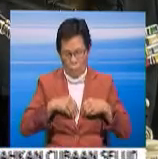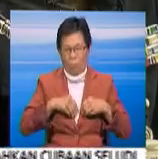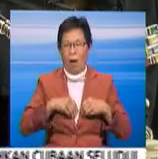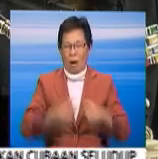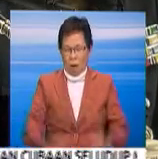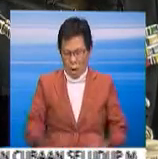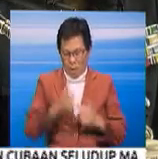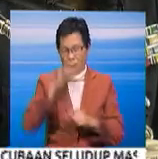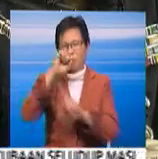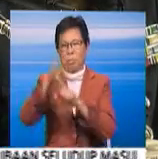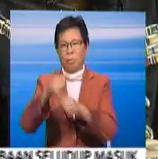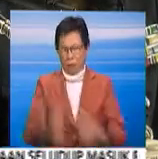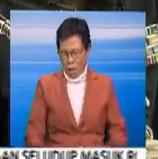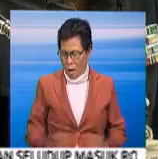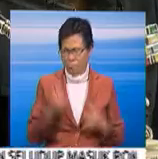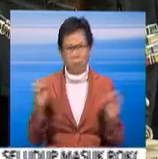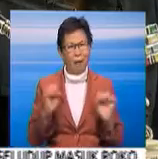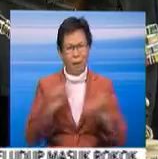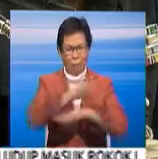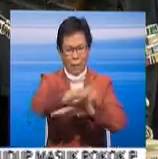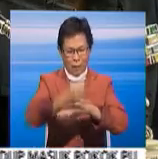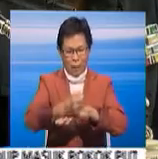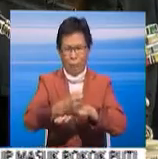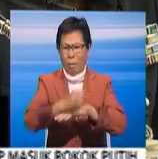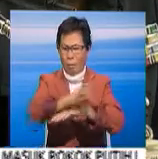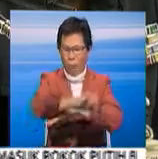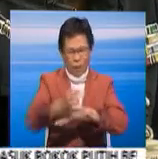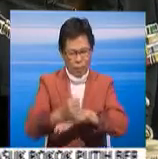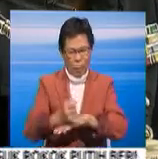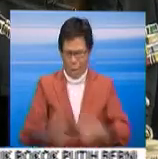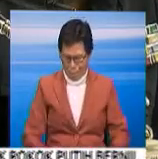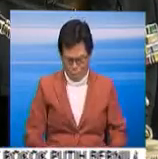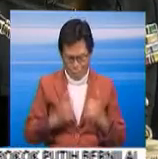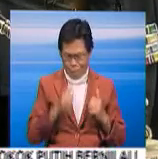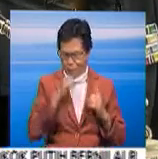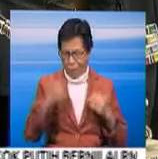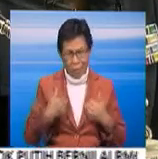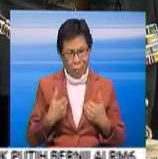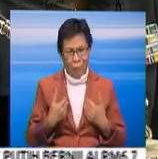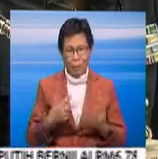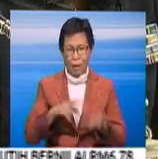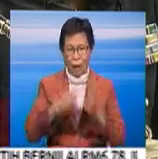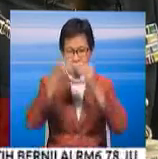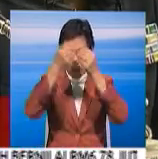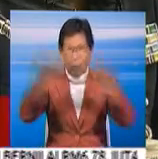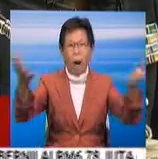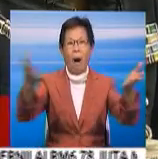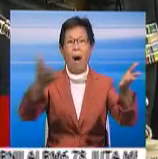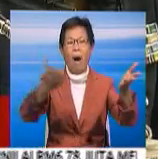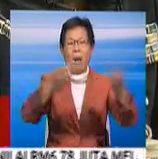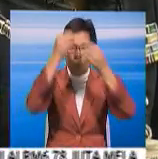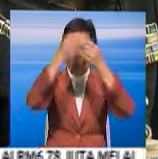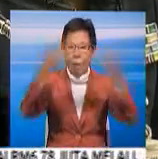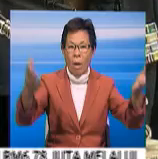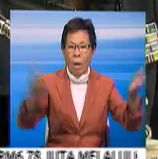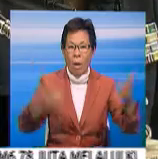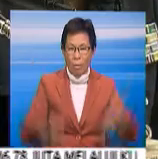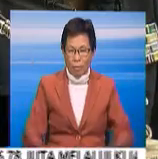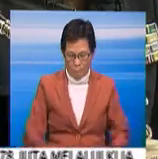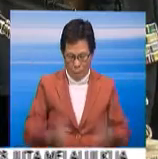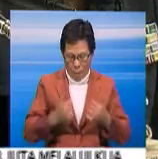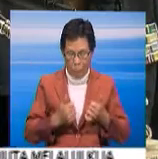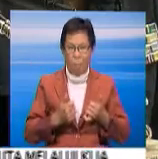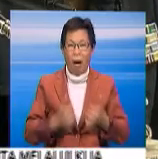Tidak wujud bagi pengimport-pengimport yang dikerahkan oleh AW Bill tersebut. Maknanya pengikraran yang dibuat ke atas AW Bill tersebut ada